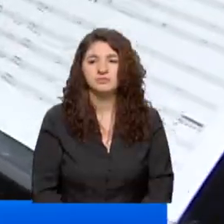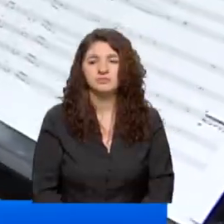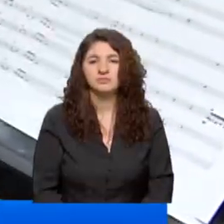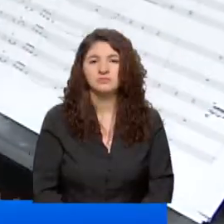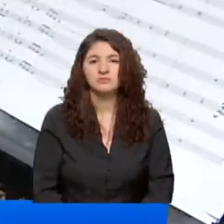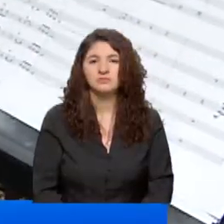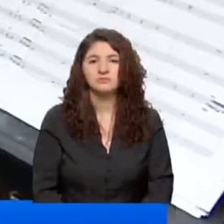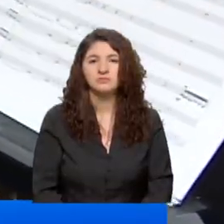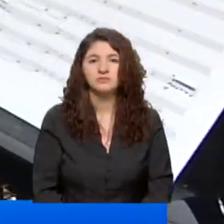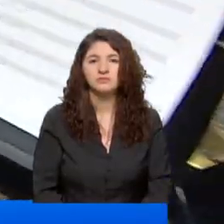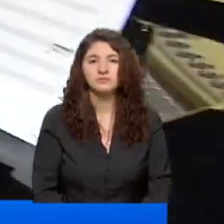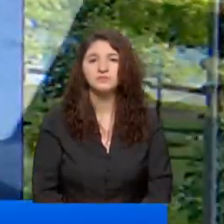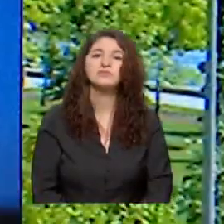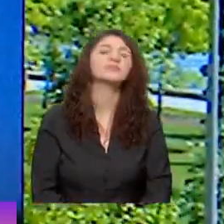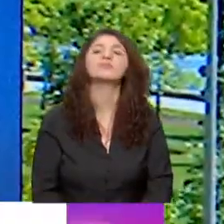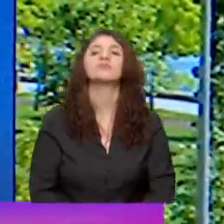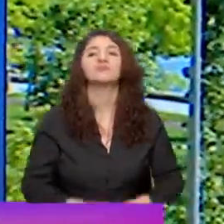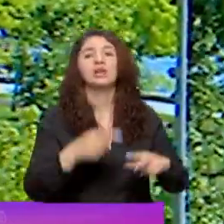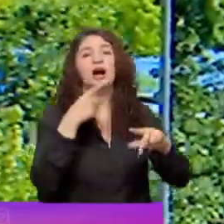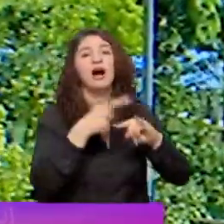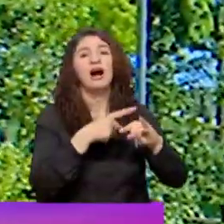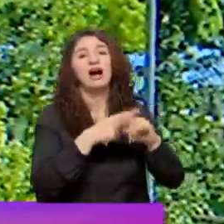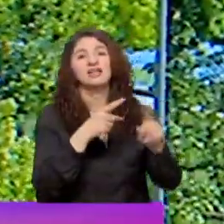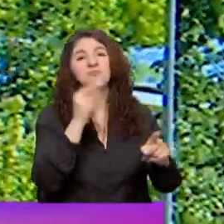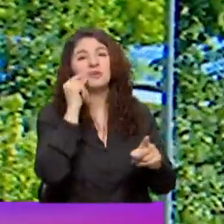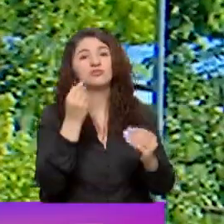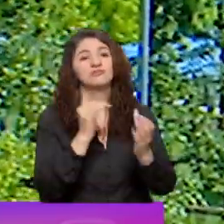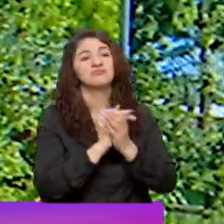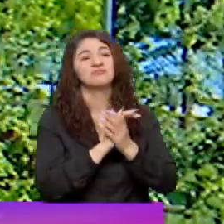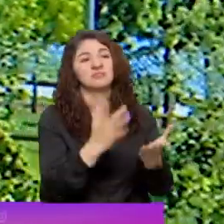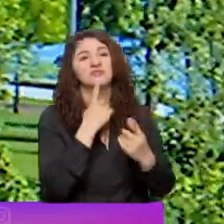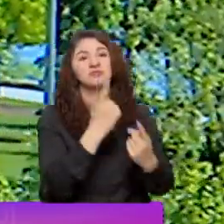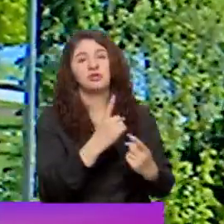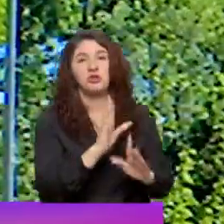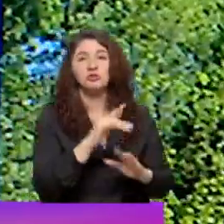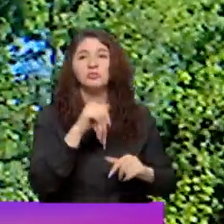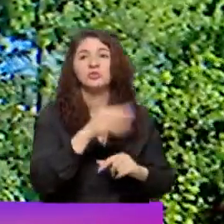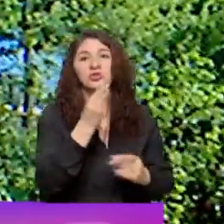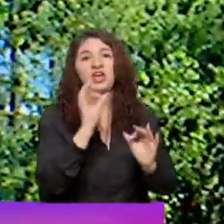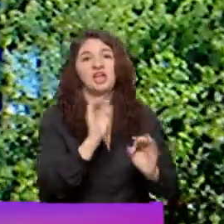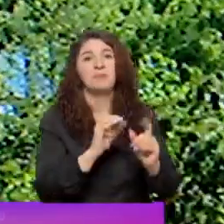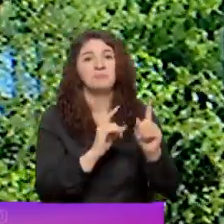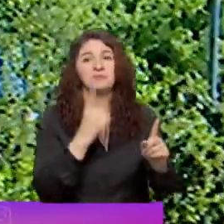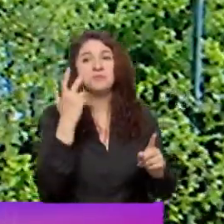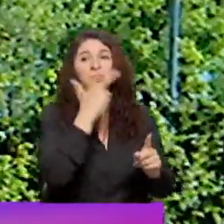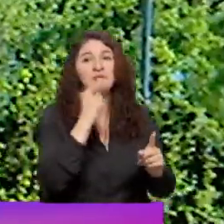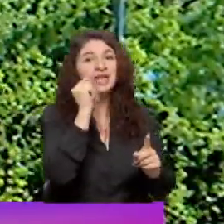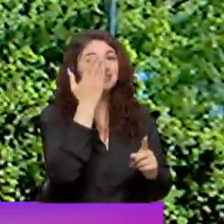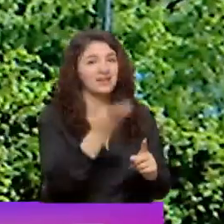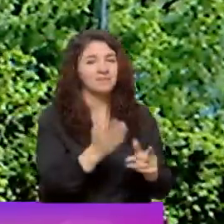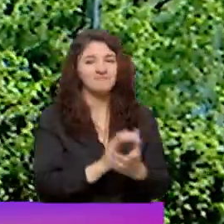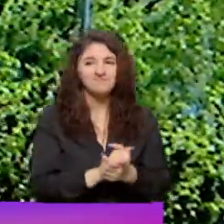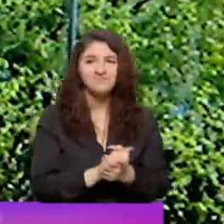ben Hakan Ali Toker e tebrik lerimizi iletiyoruz buradan önemli bir müzik